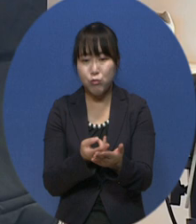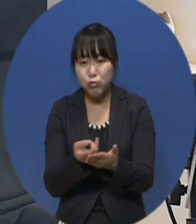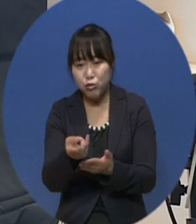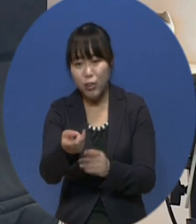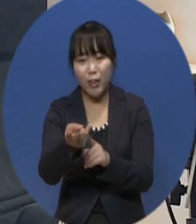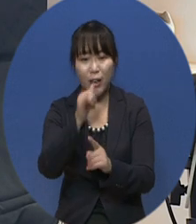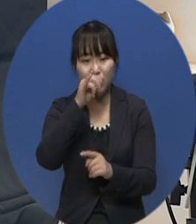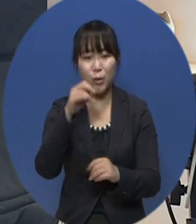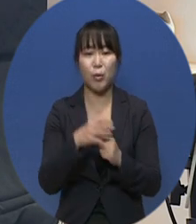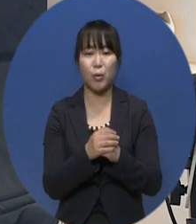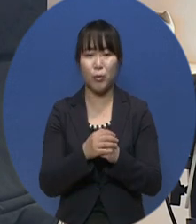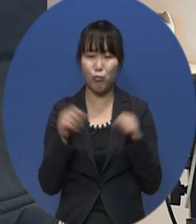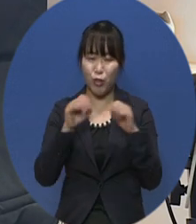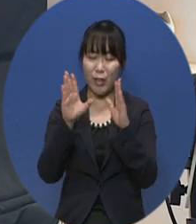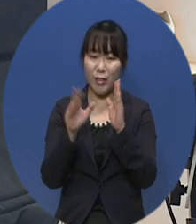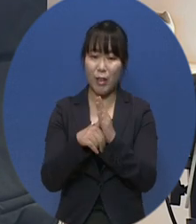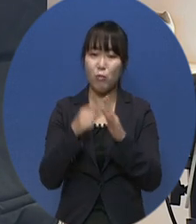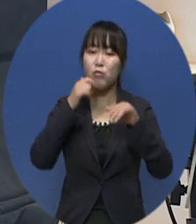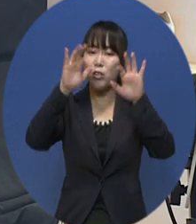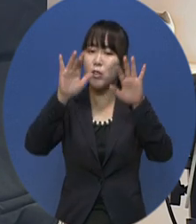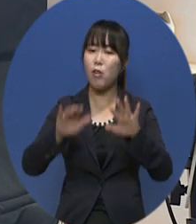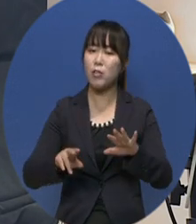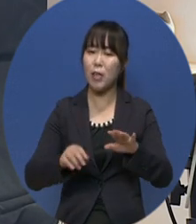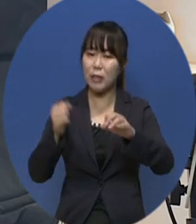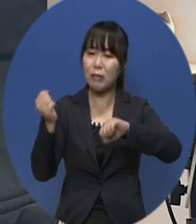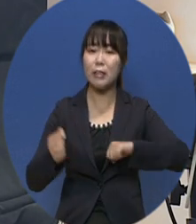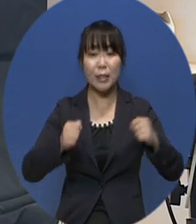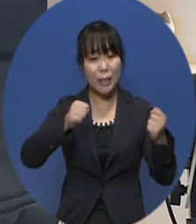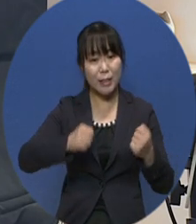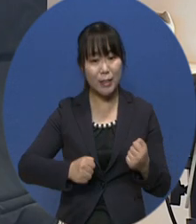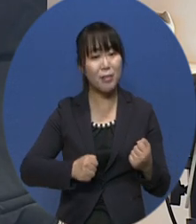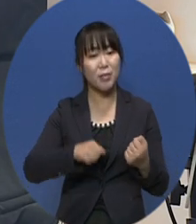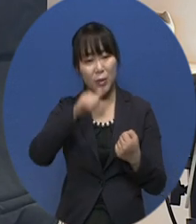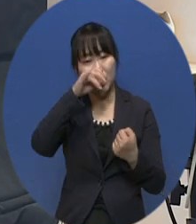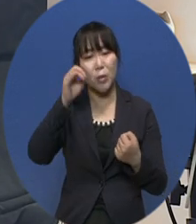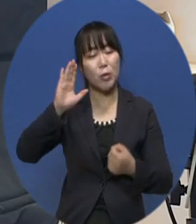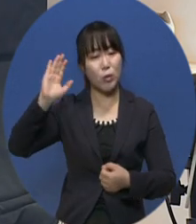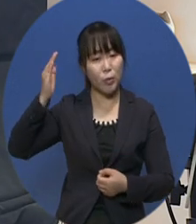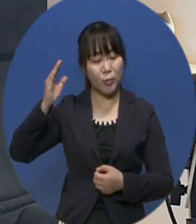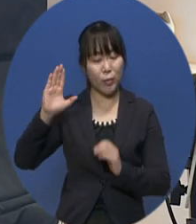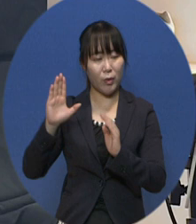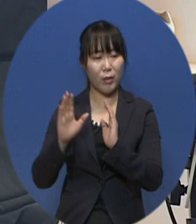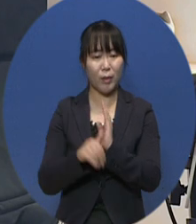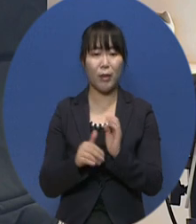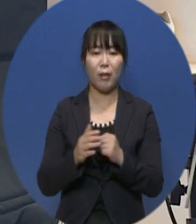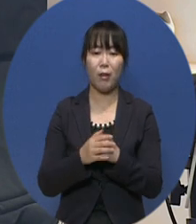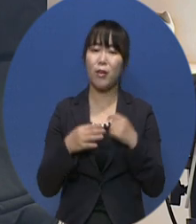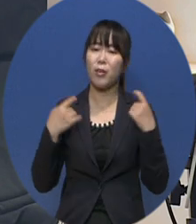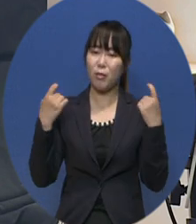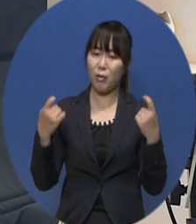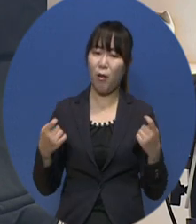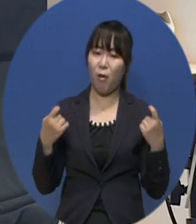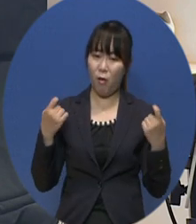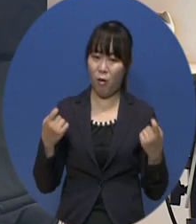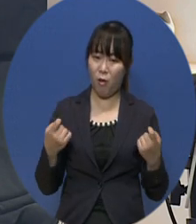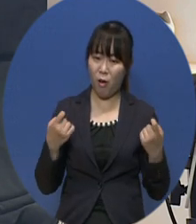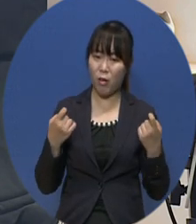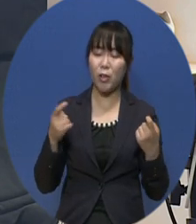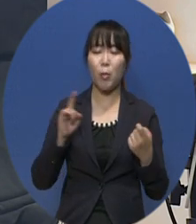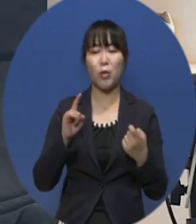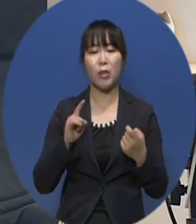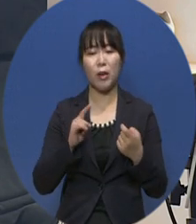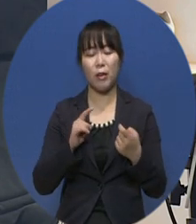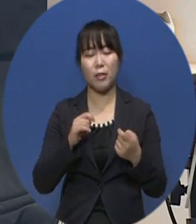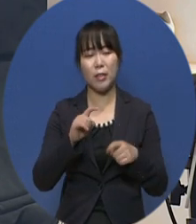또 그 설상 스키 체험하러 가기도 하고 네. 그다음에 또 최근에는 이제 여가도 굉장히 중요하잖아요. 아, 여행이나 네.